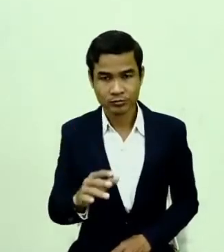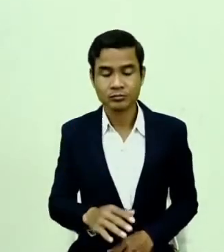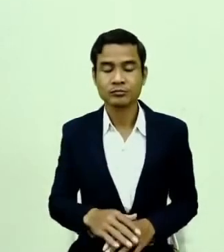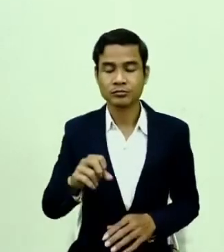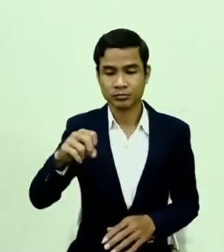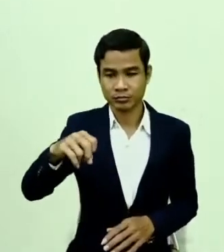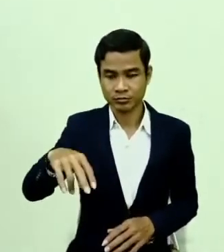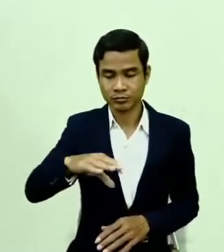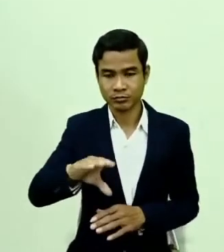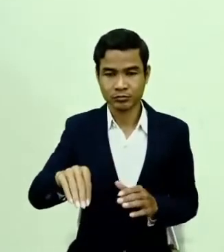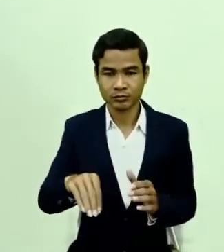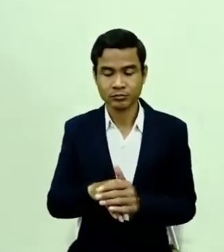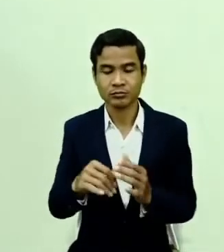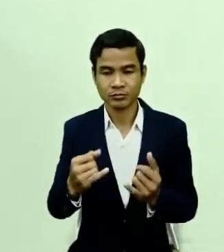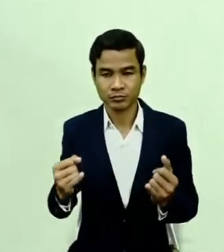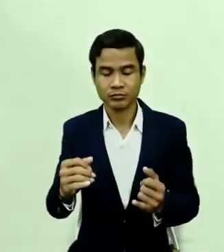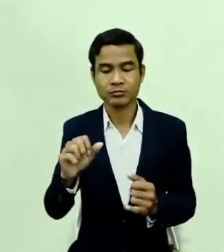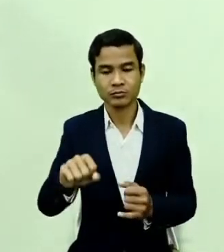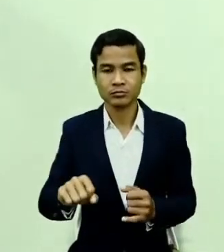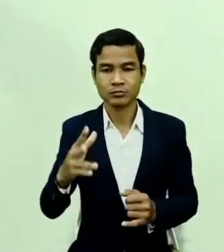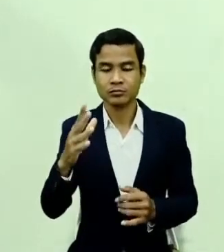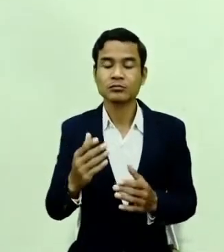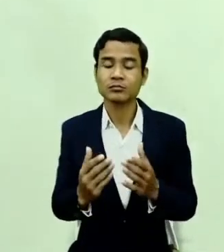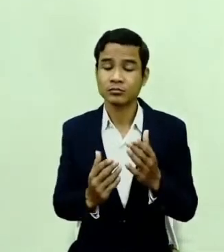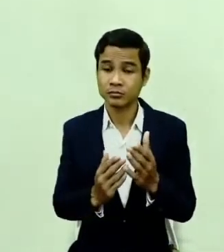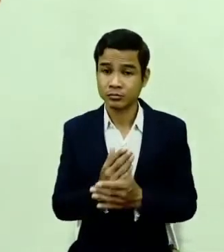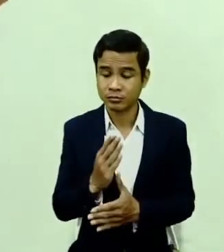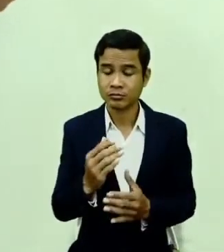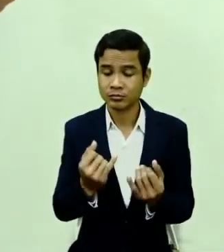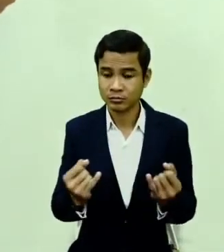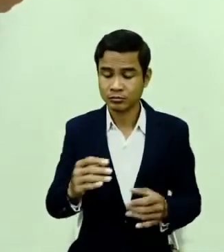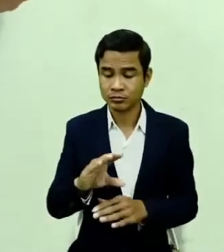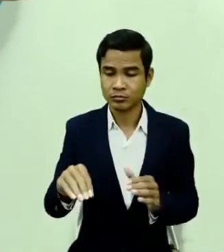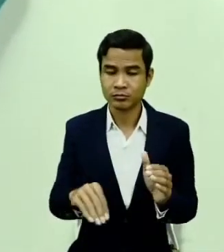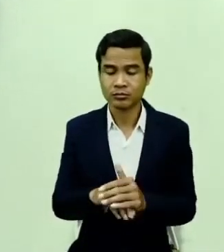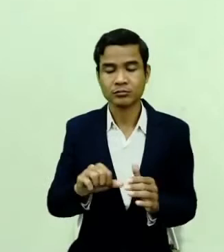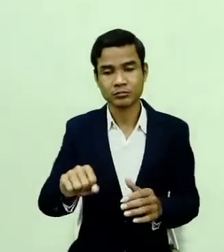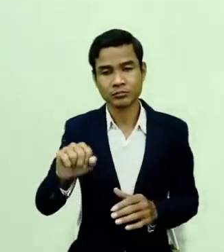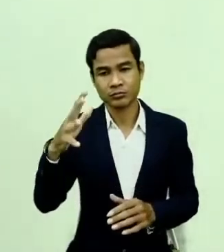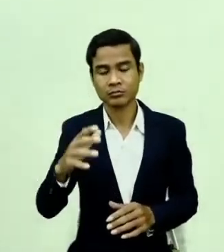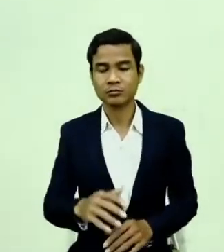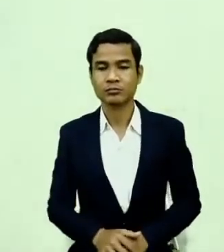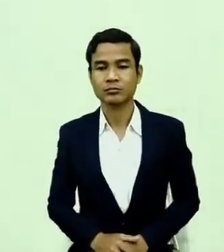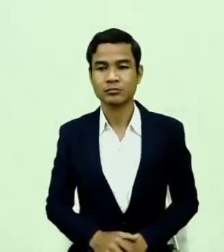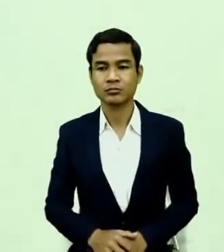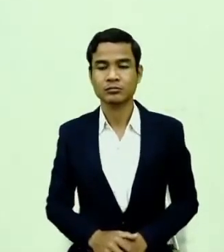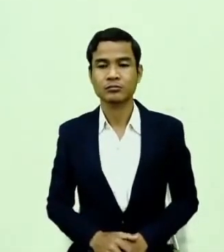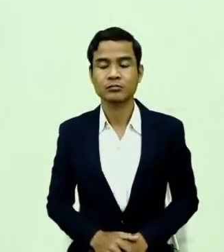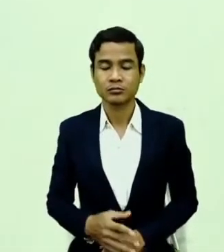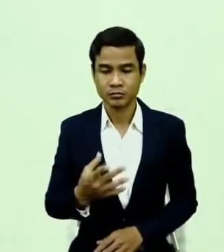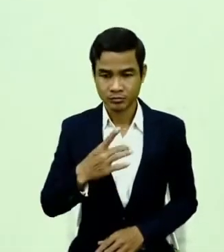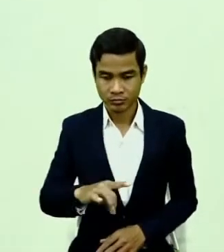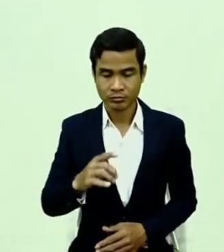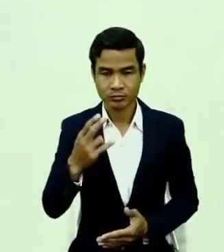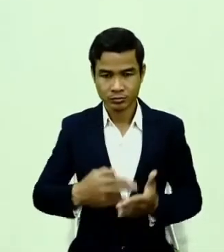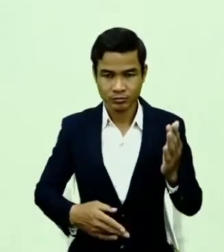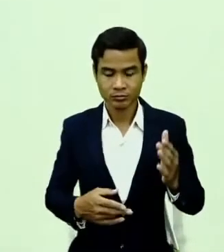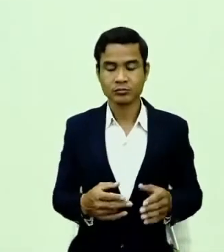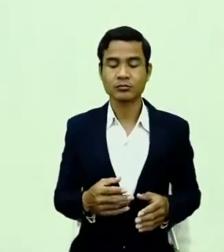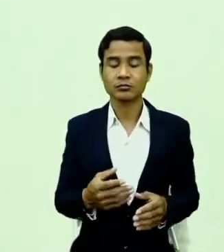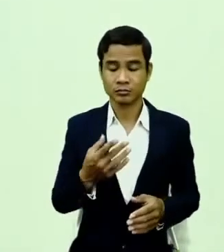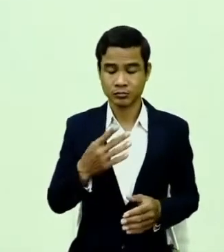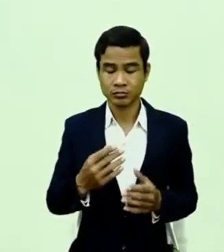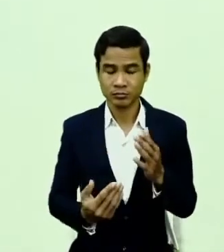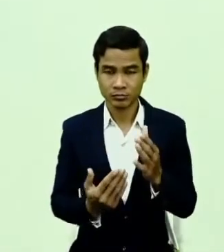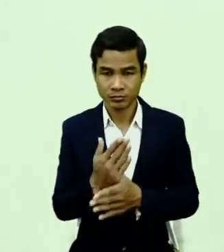cướp đồng đại ca được bọc cụ má, mình ai chia sẻ được bọc cụ má tiền ở nút bàn tệ, chả, đời xa ấy, đời xa tài